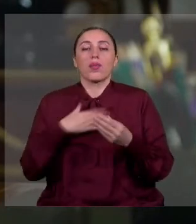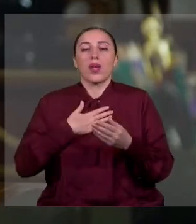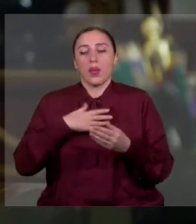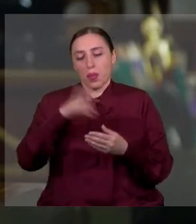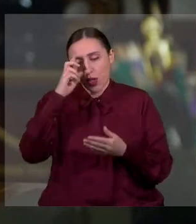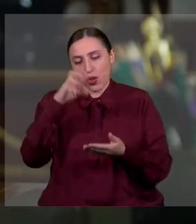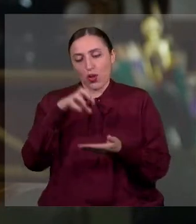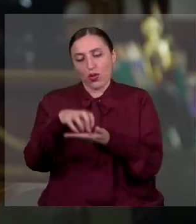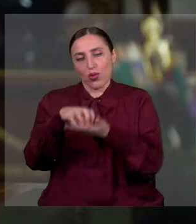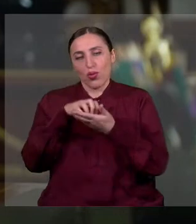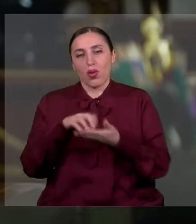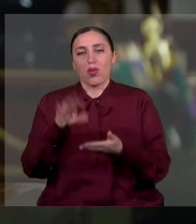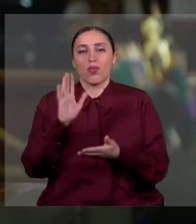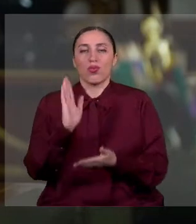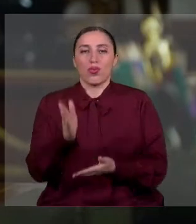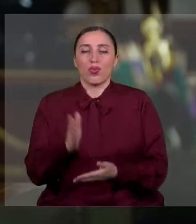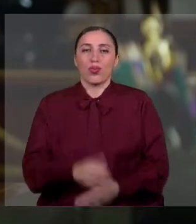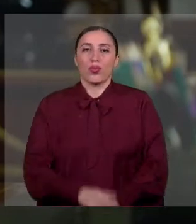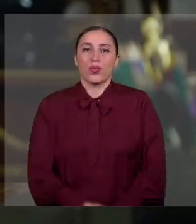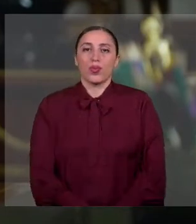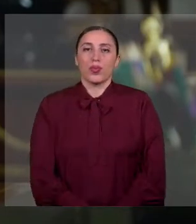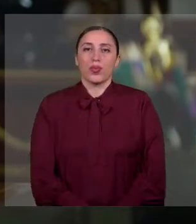բյուջեին։